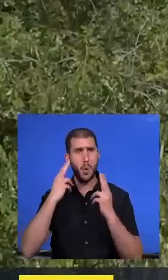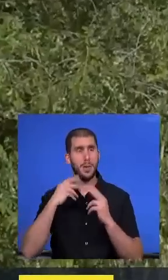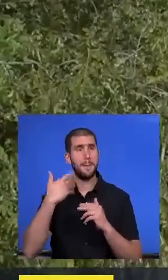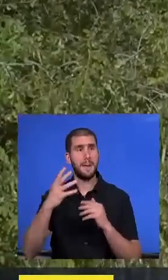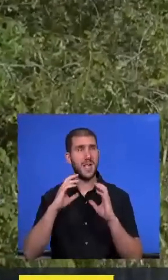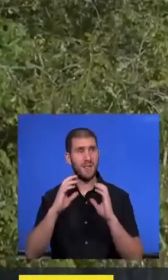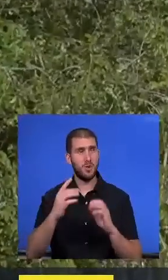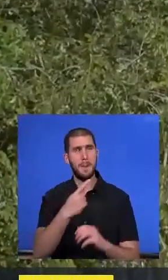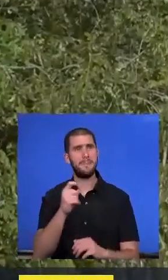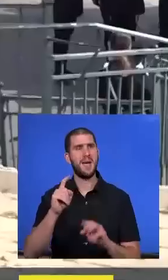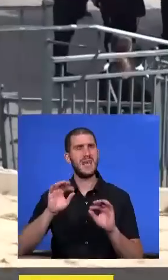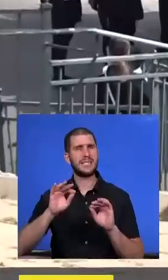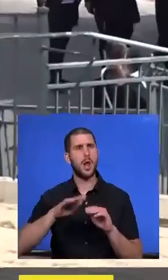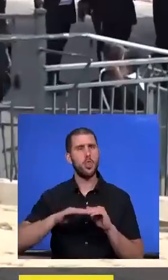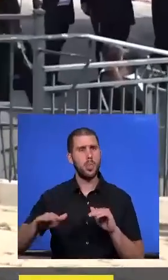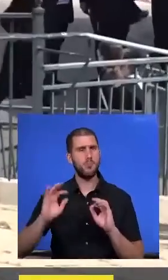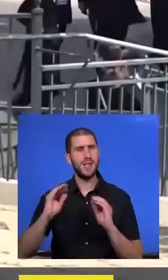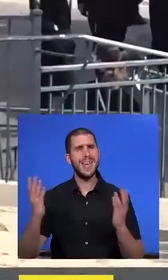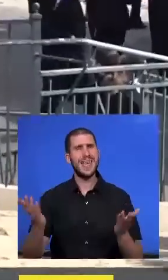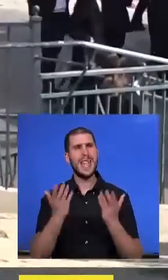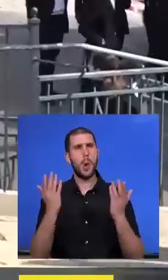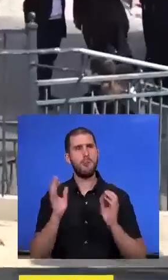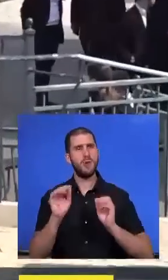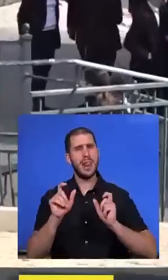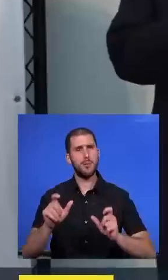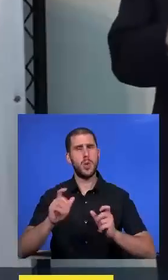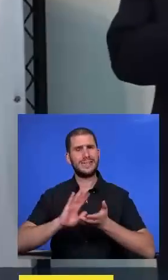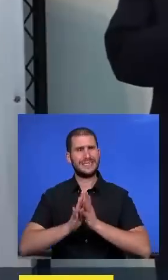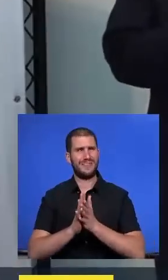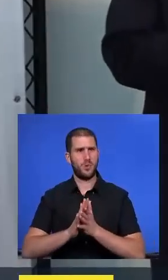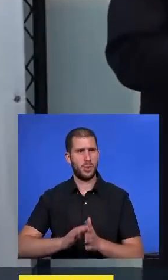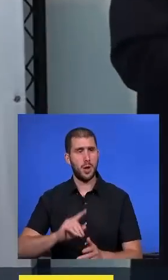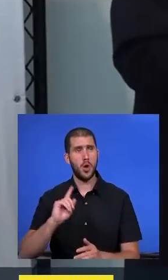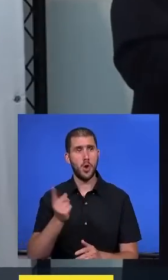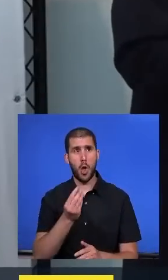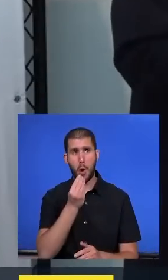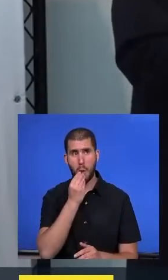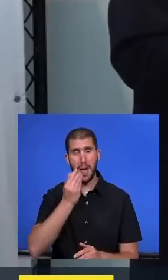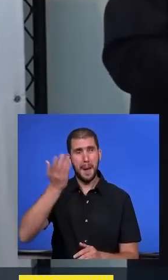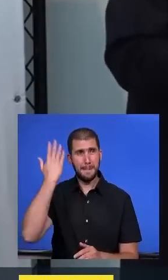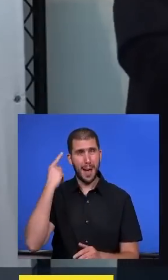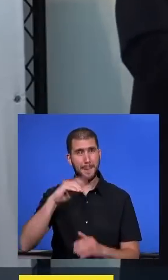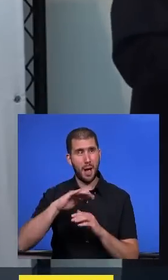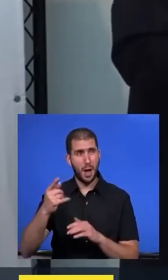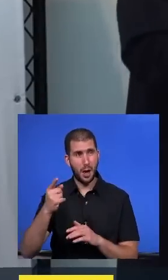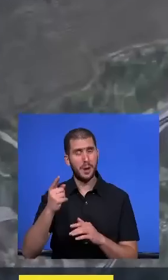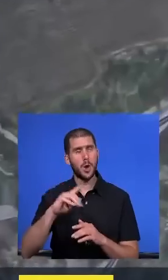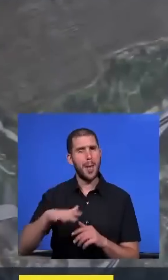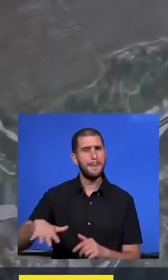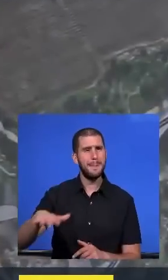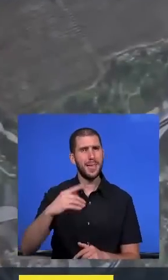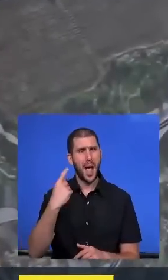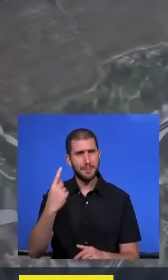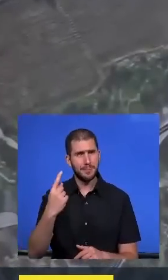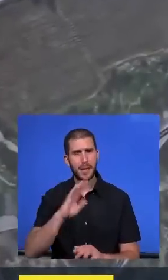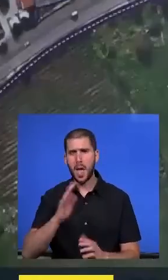הוכשרו 110 דונם לטובת ההילולה וכדי למנוע צפיפות. כל האוכל שהיה בעבר בער, כל המתחם הזה,